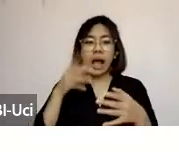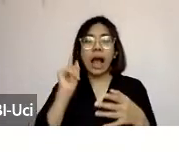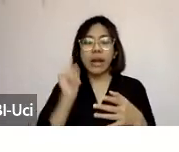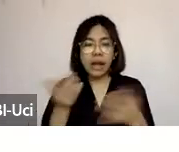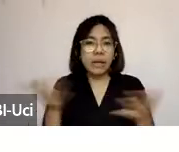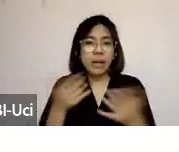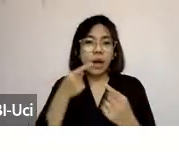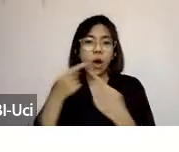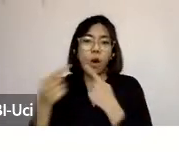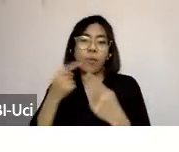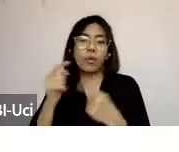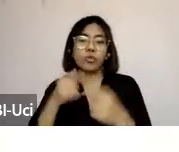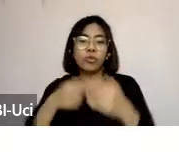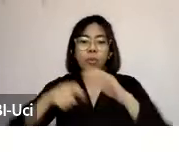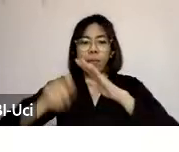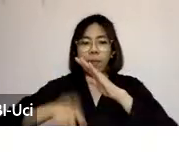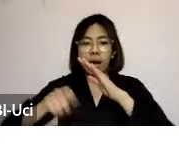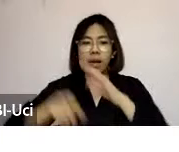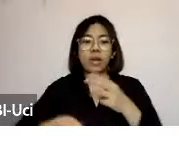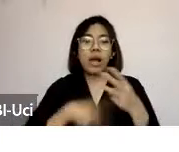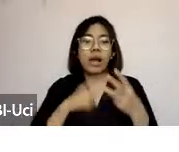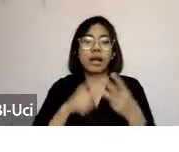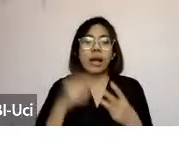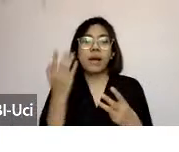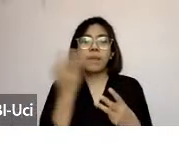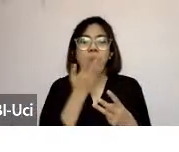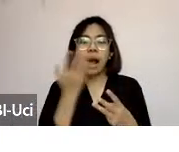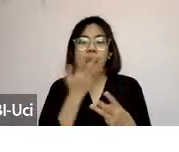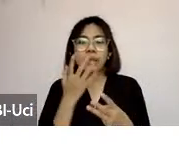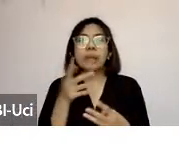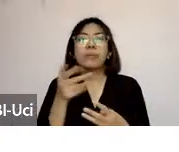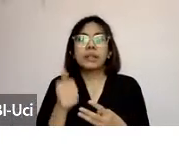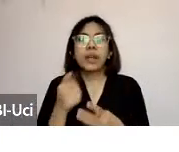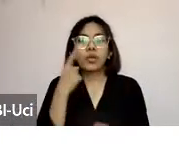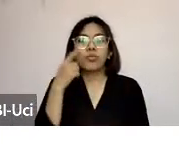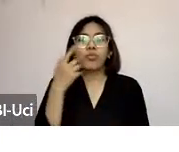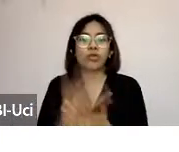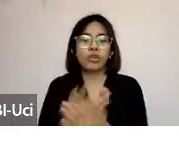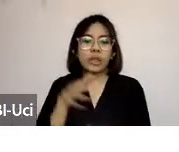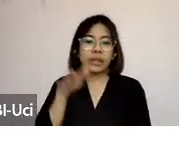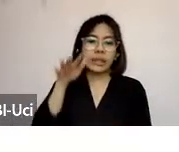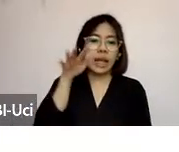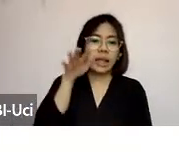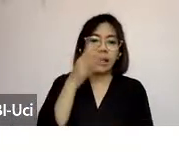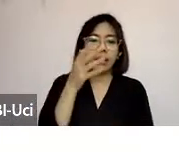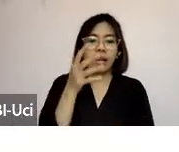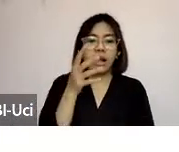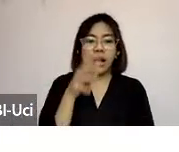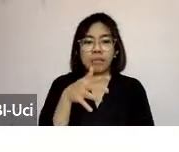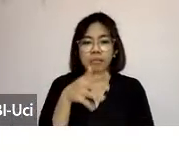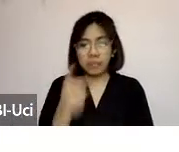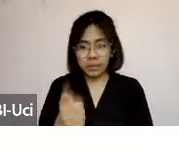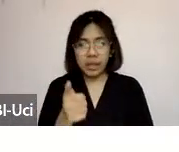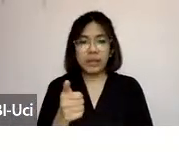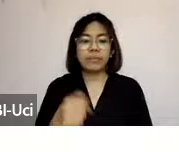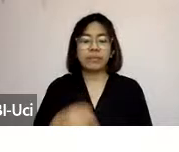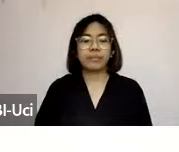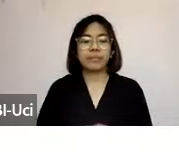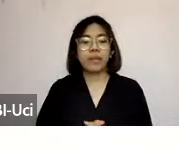kejahatan berbahasa atau language krim nah di Legendary kali ini kita